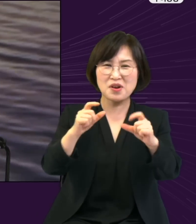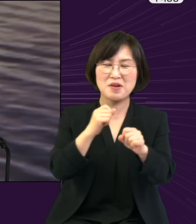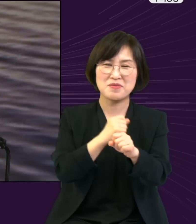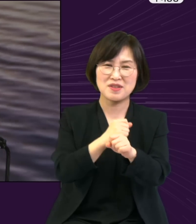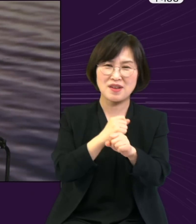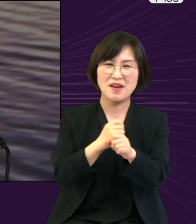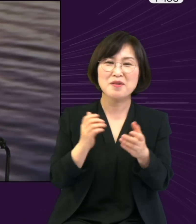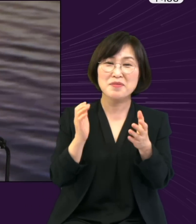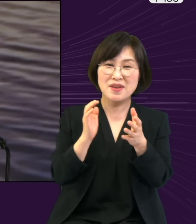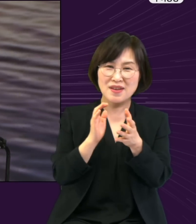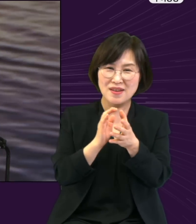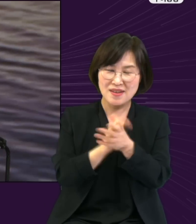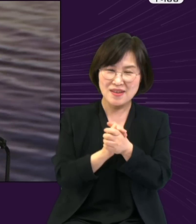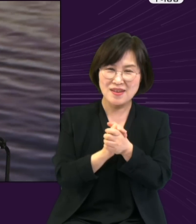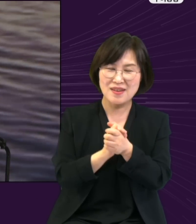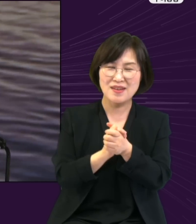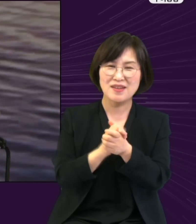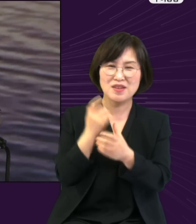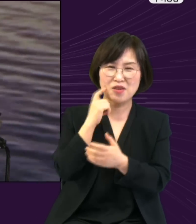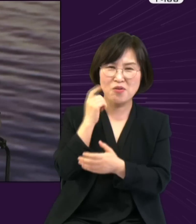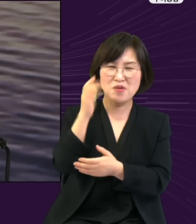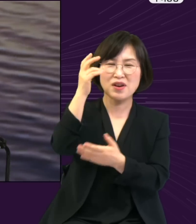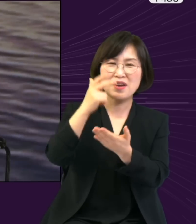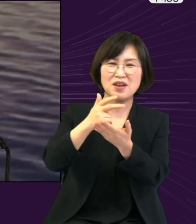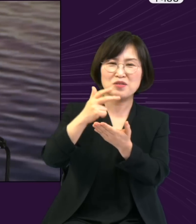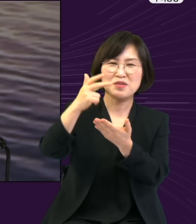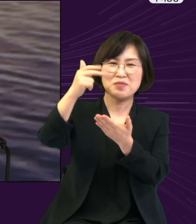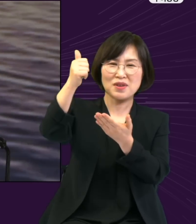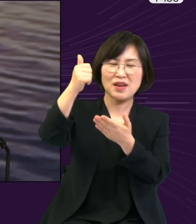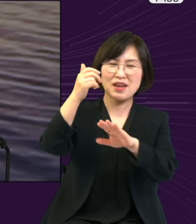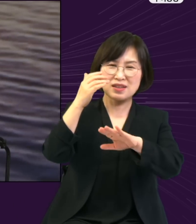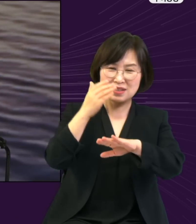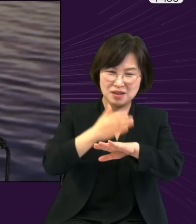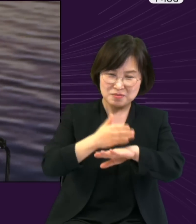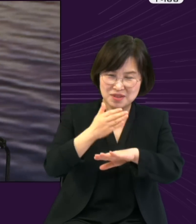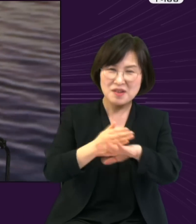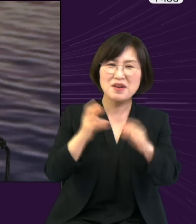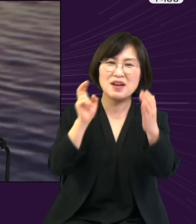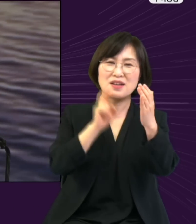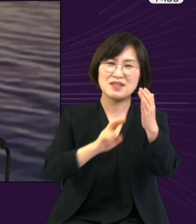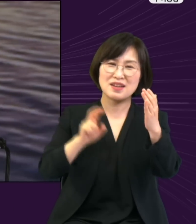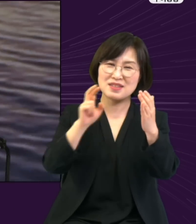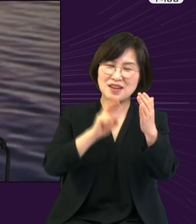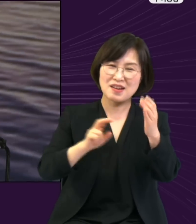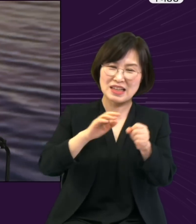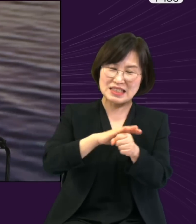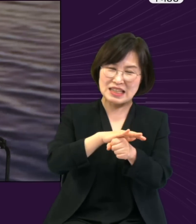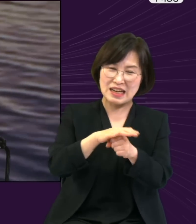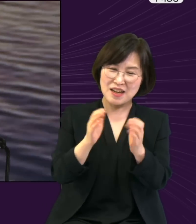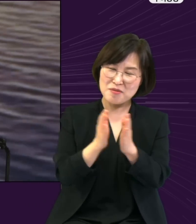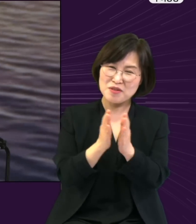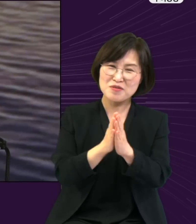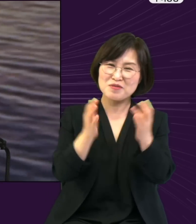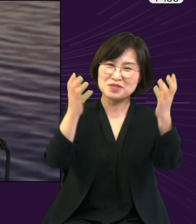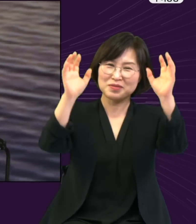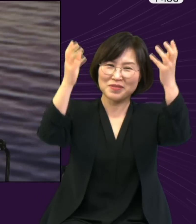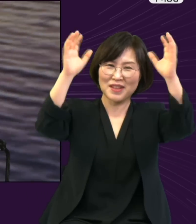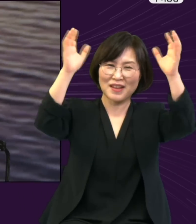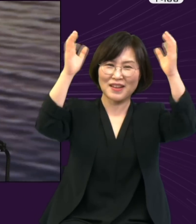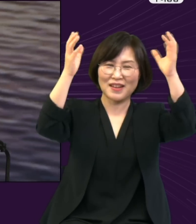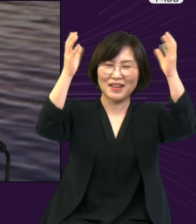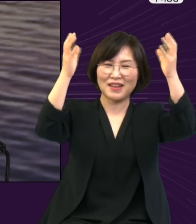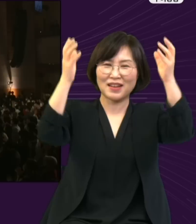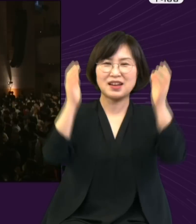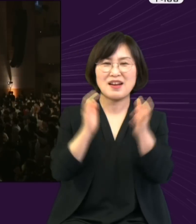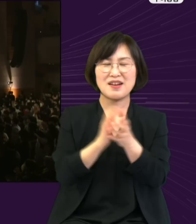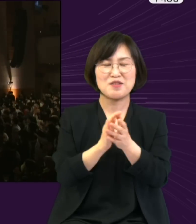다시 한번 그 영광의 주님 앞에 우리 감사와 찬양과 사랑의 큰 박수 올려드리며 나아가겠습니다.